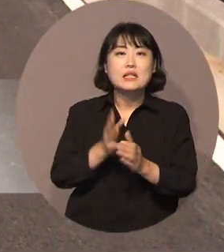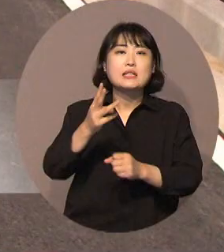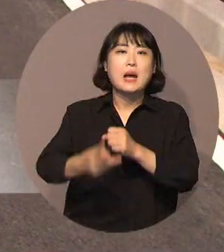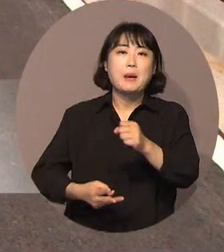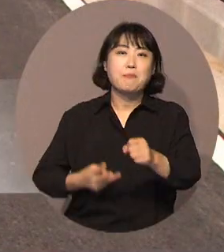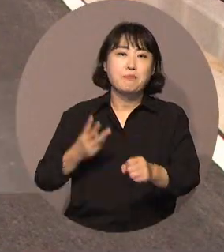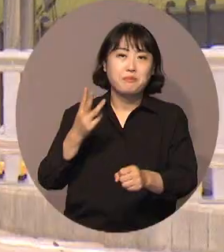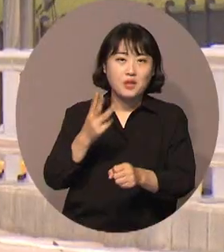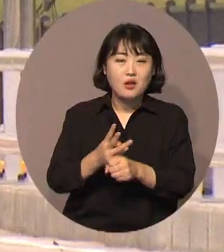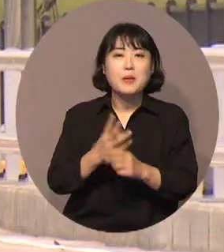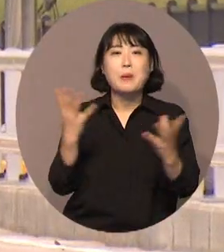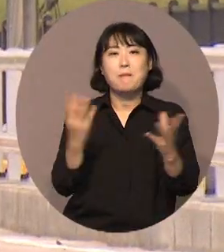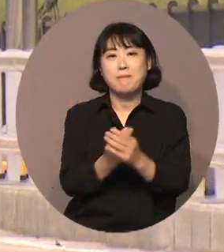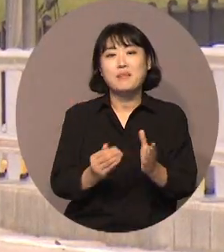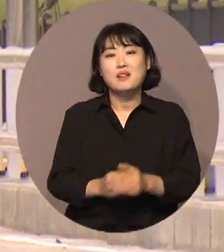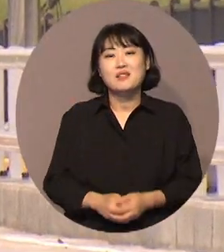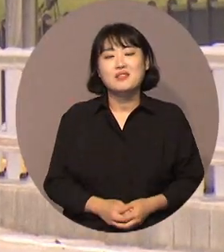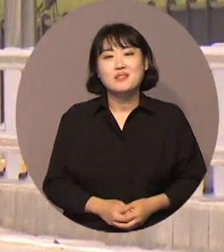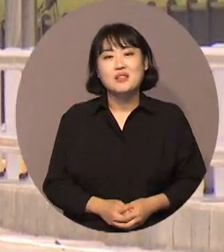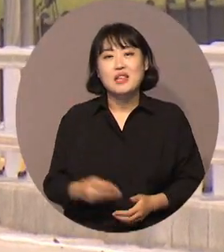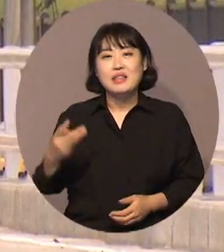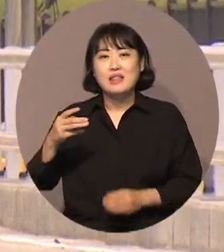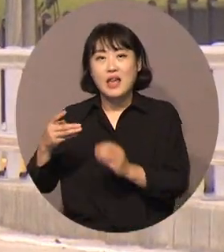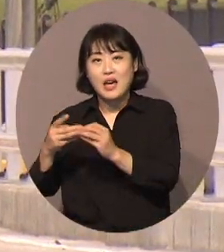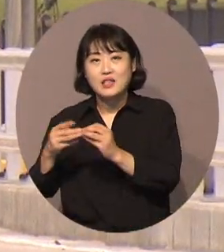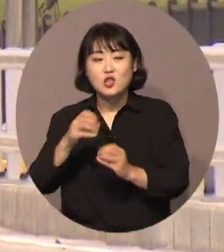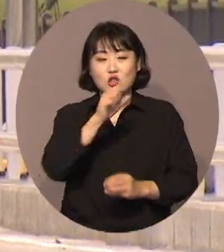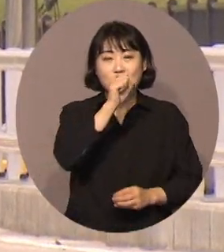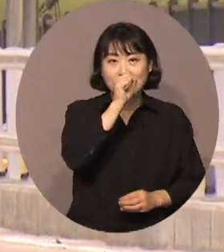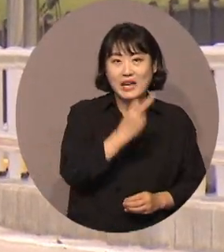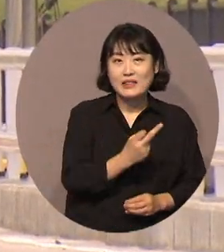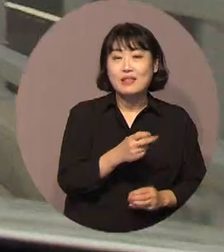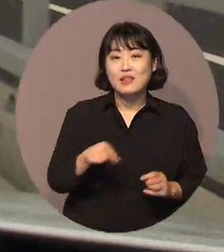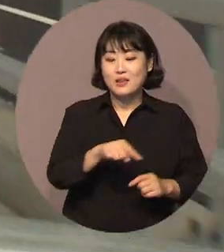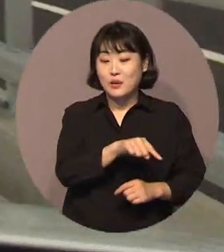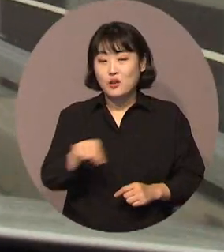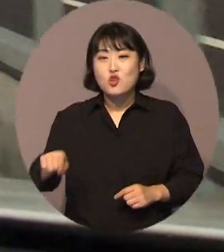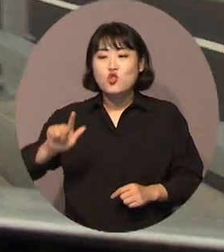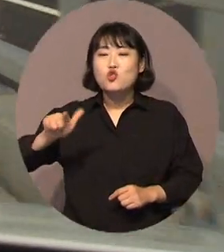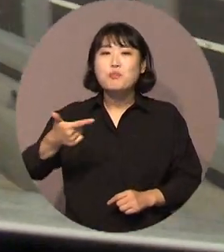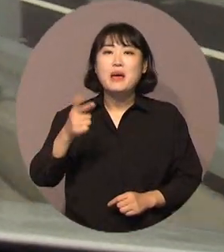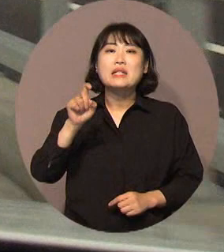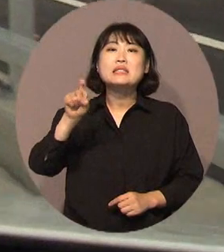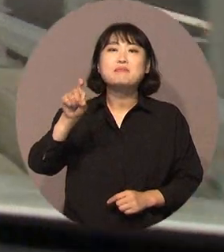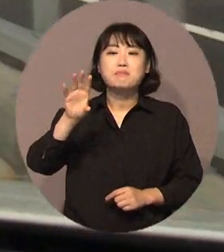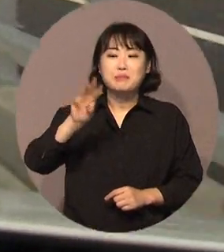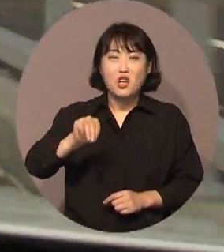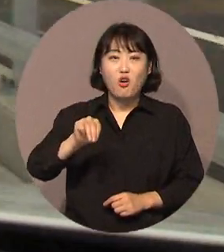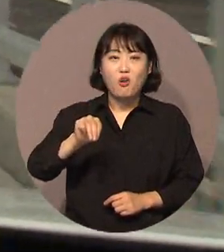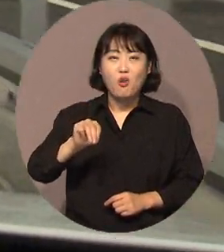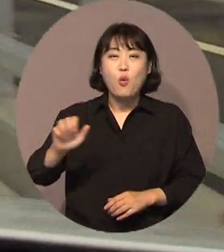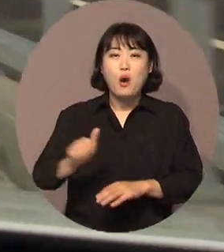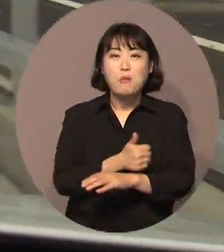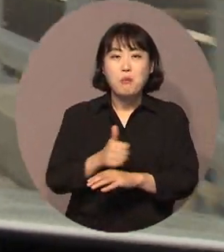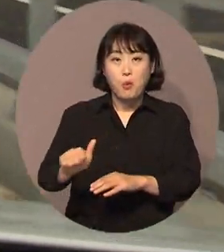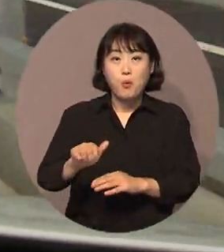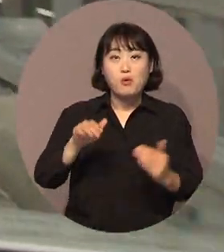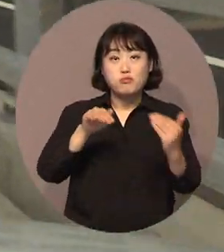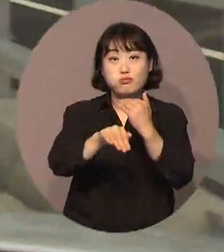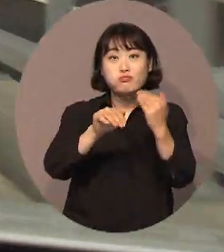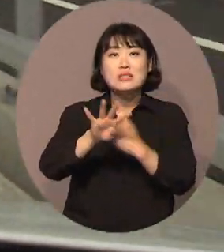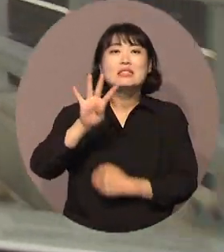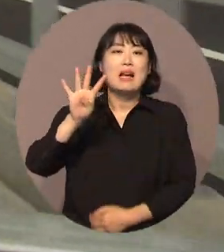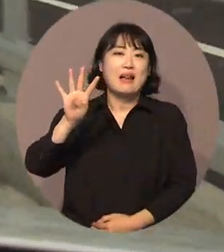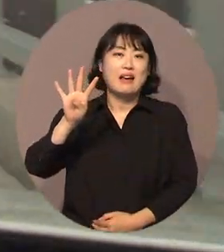만에 완공됐습니다 태안읍 송암리에서 서산 부석면 갈마리까지 610m를 잇는 왕복 4차로 도로입니다